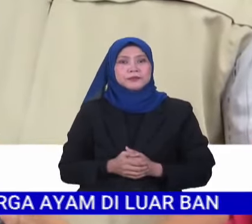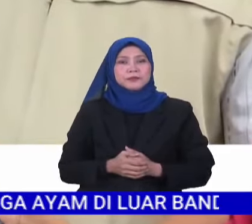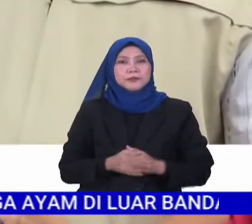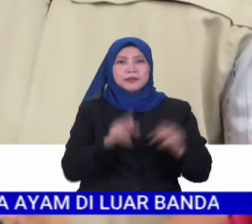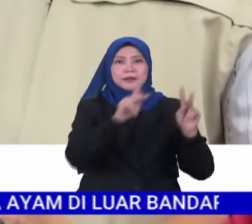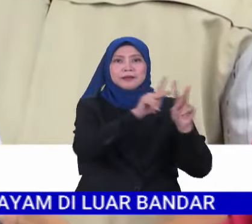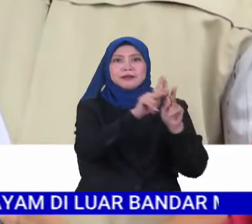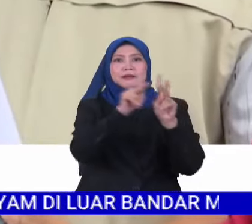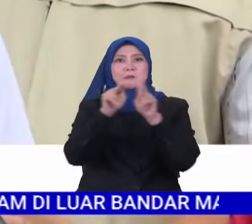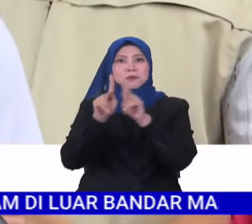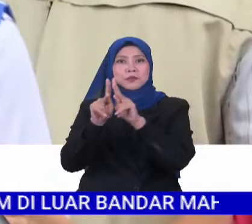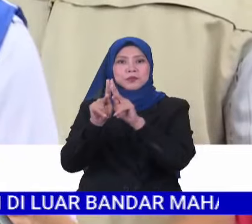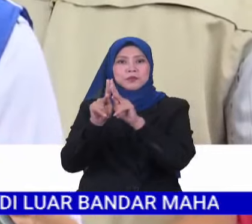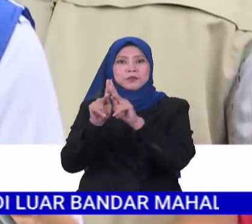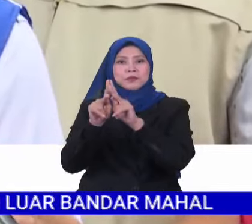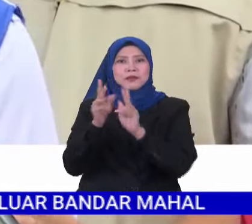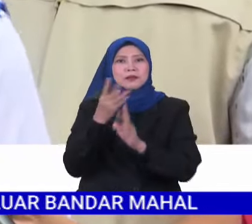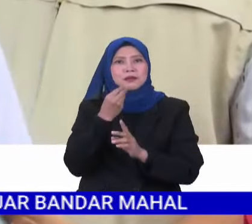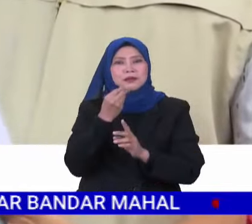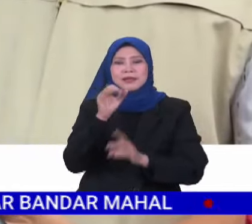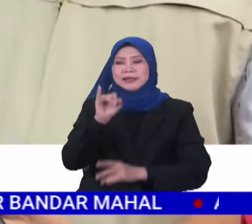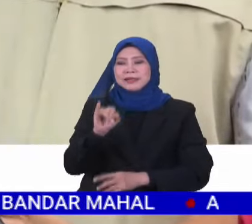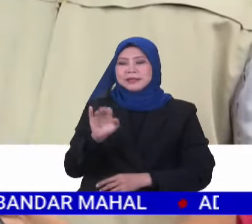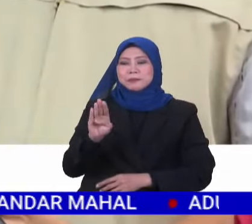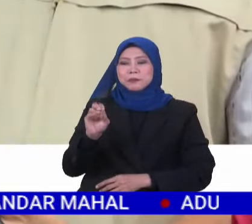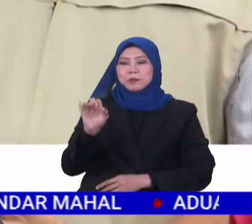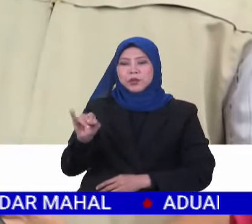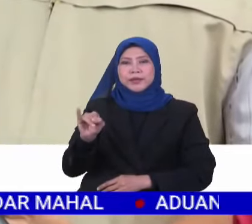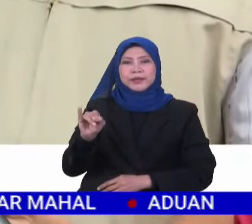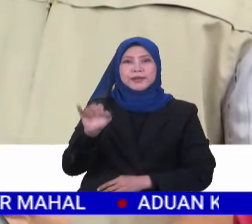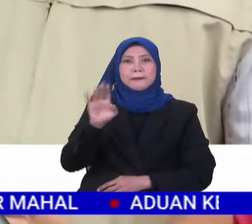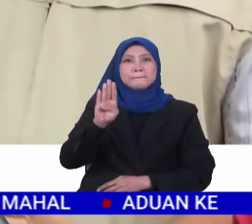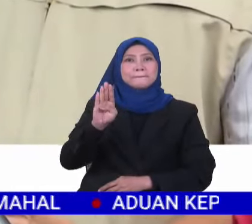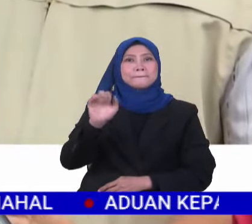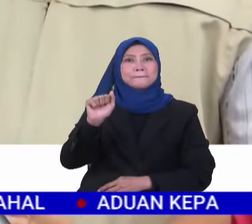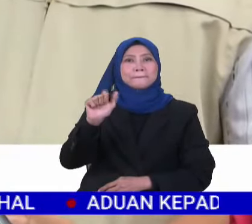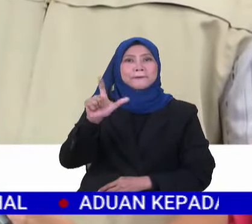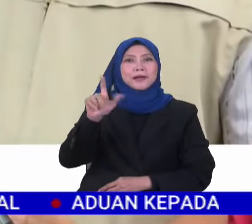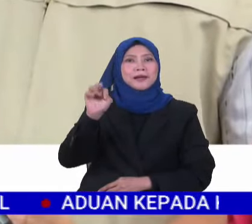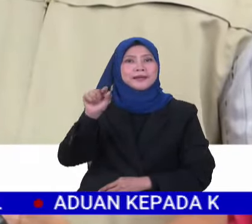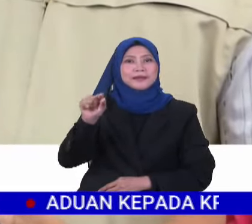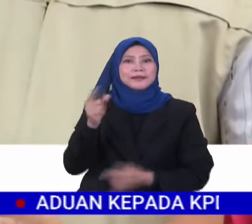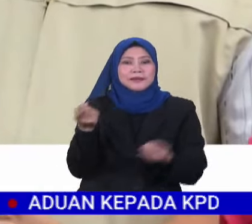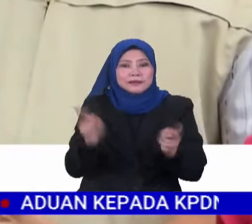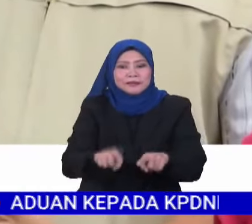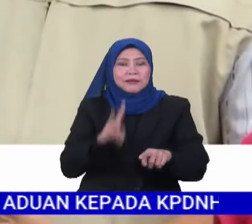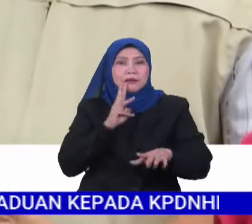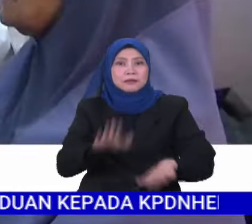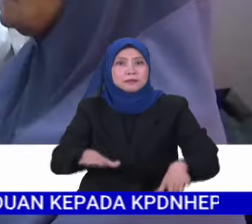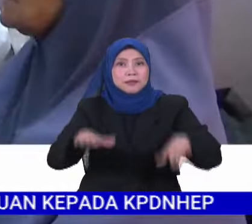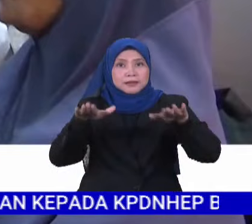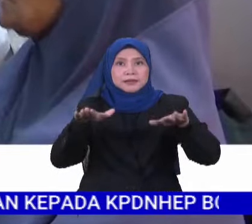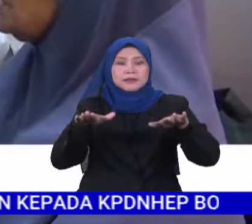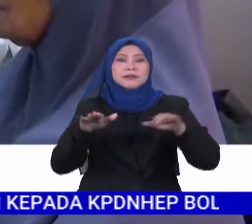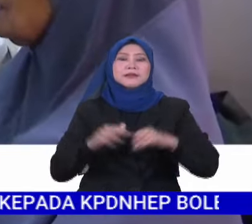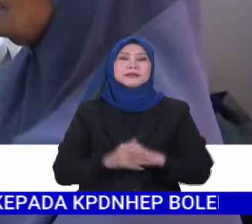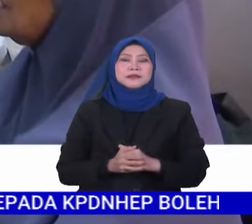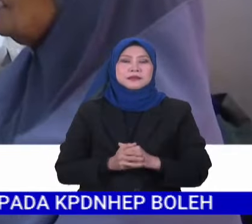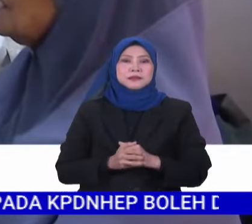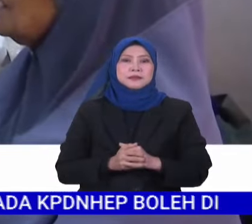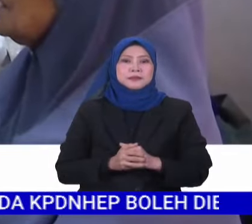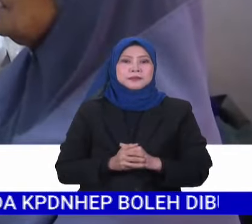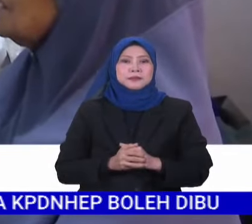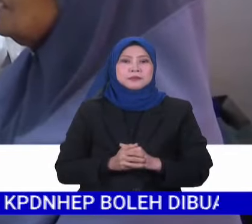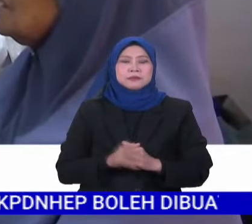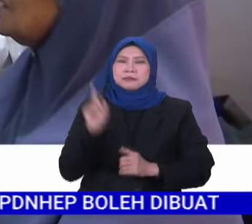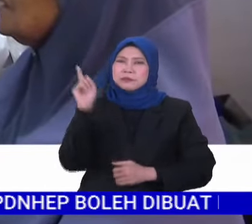kampung Apa nama KPI Boy dibalik ini dah dilanda banjir yang